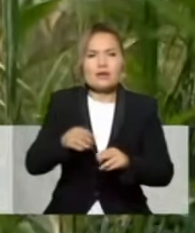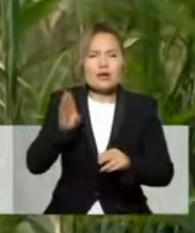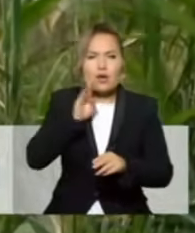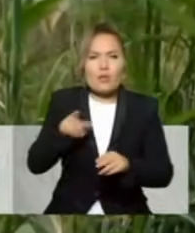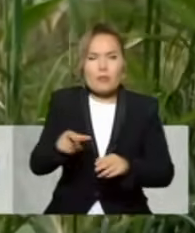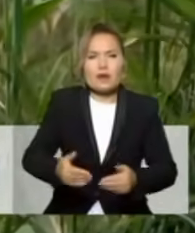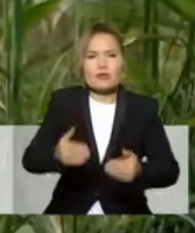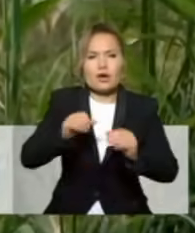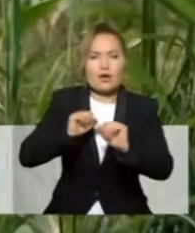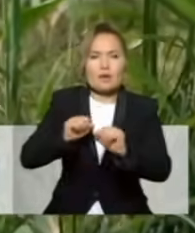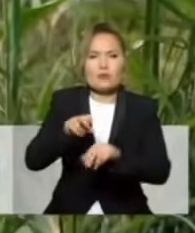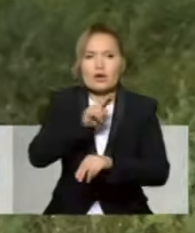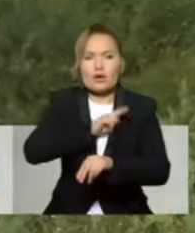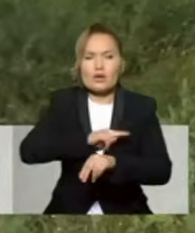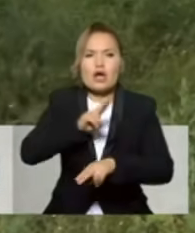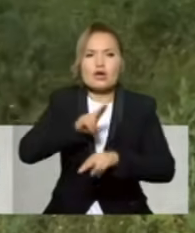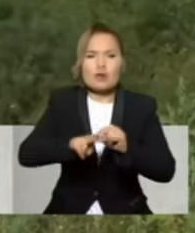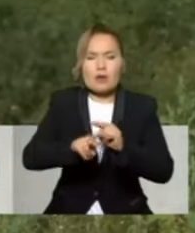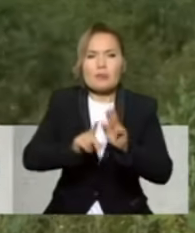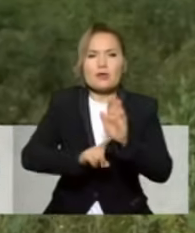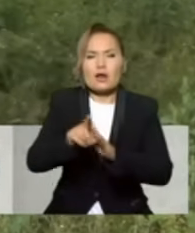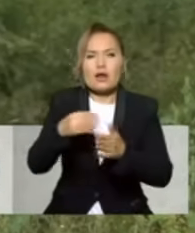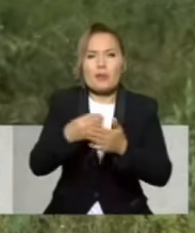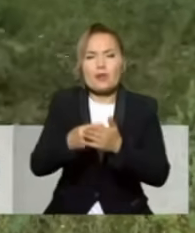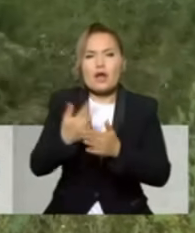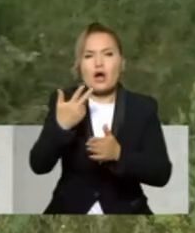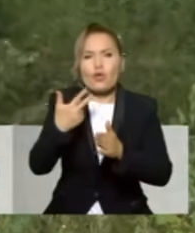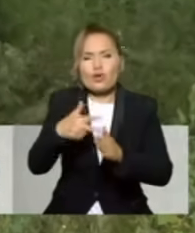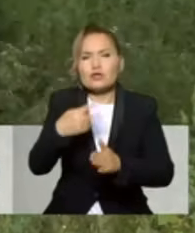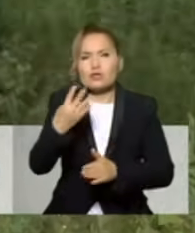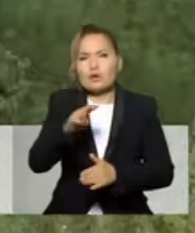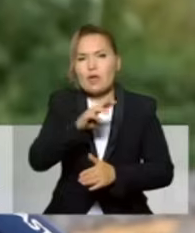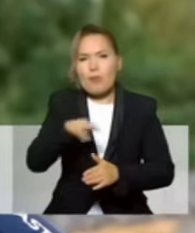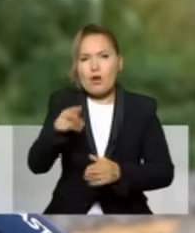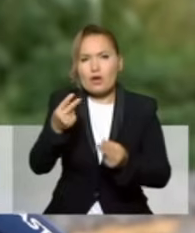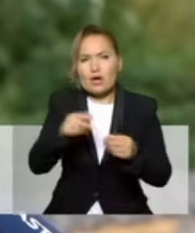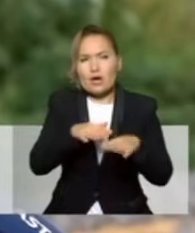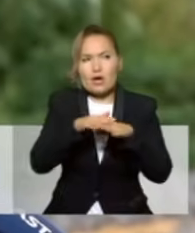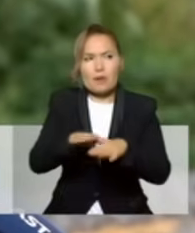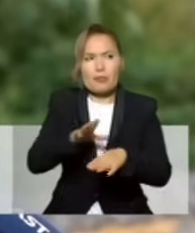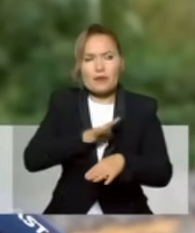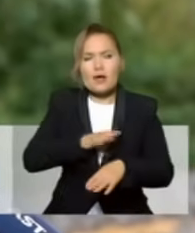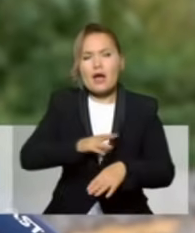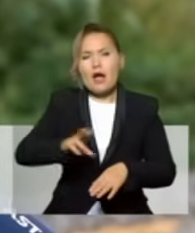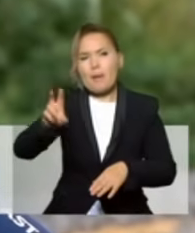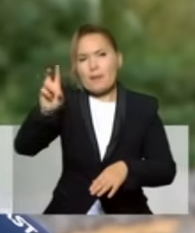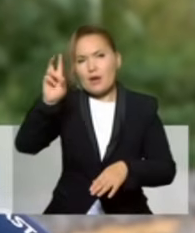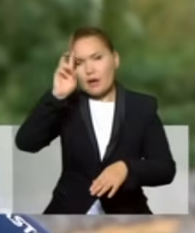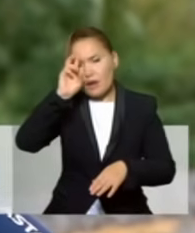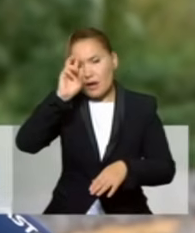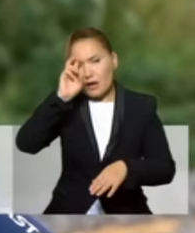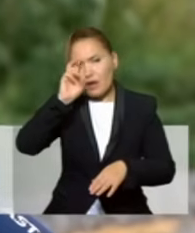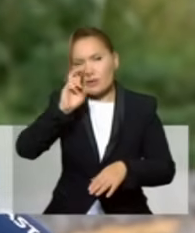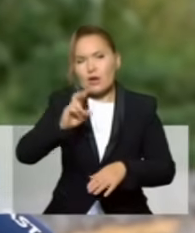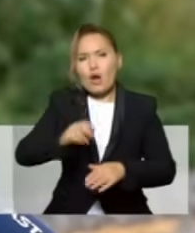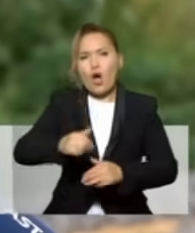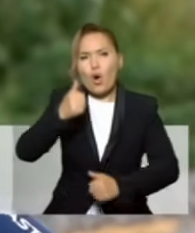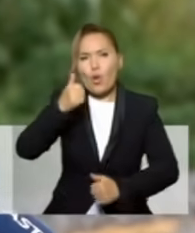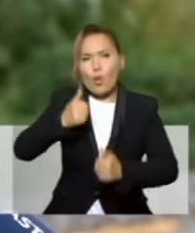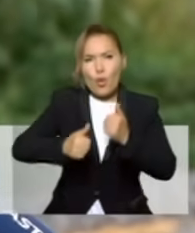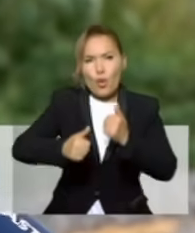жағалауды бекіту жұмыстары қолға алынбақ. Ол үшін бюджеттен 34 миллион теңге бөлінген. Мемлекеттік сатып алу конкурсы ұйымдастырылып